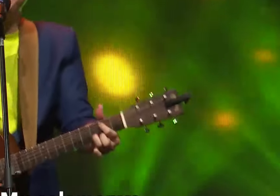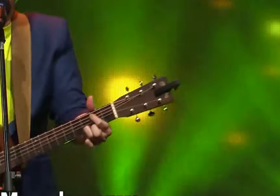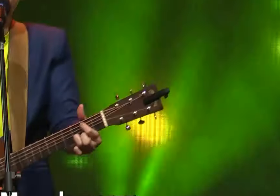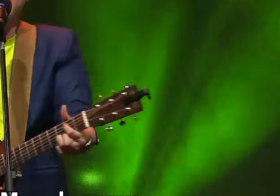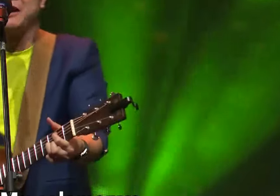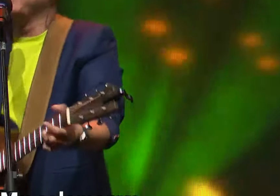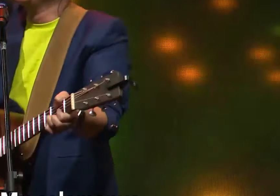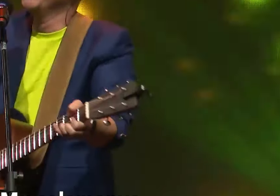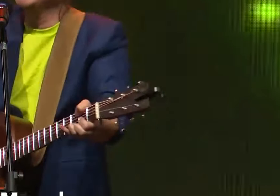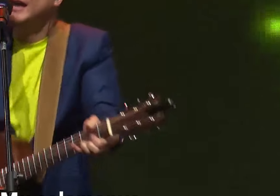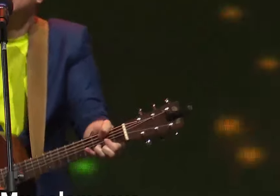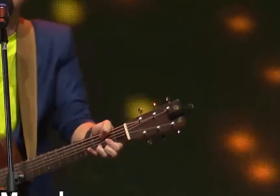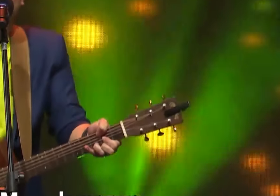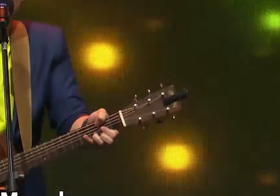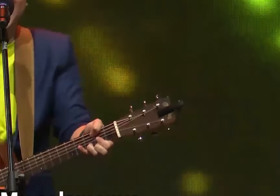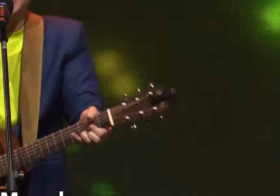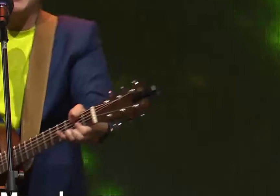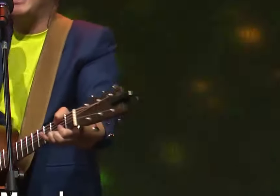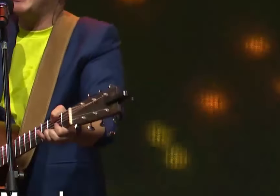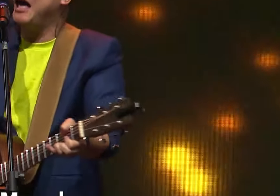Aku milikmu